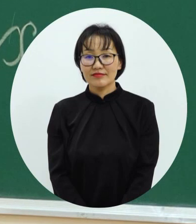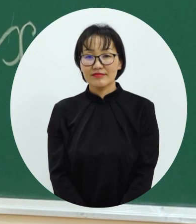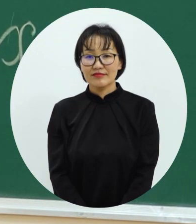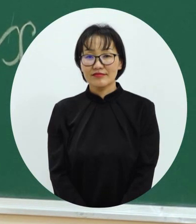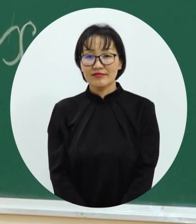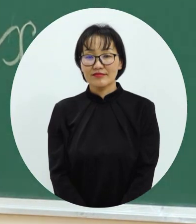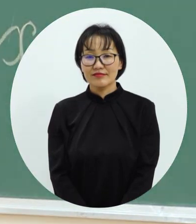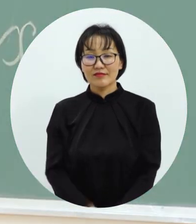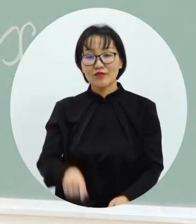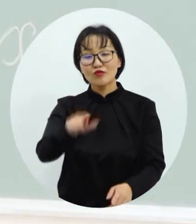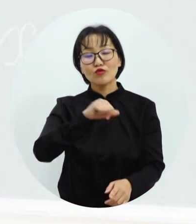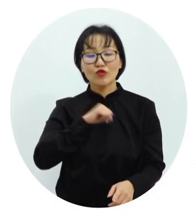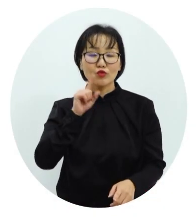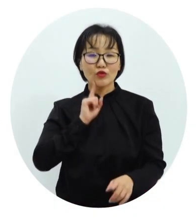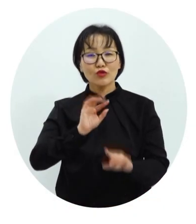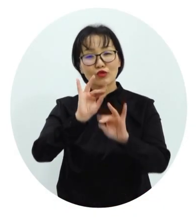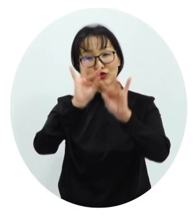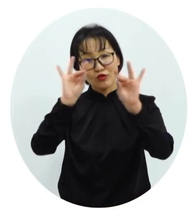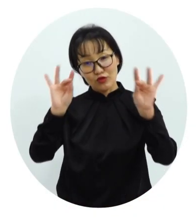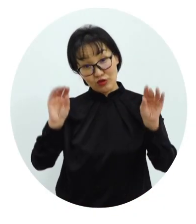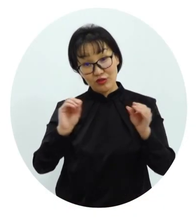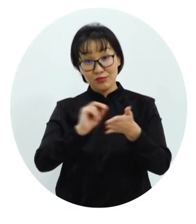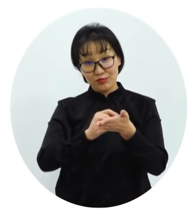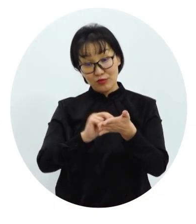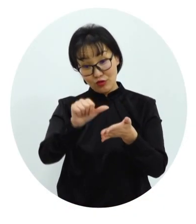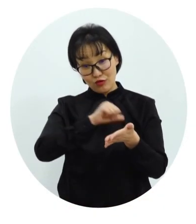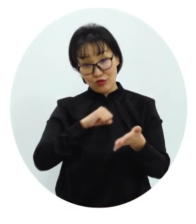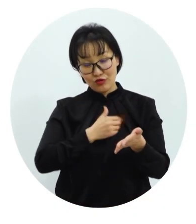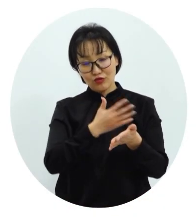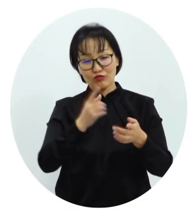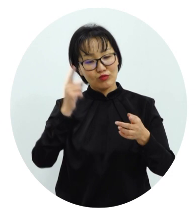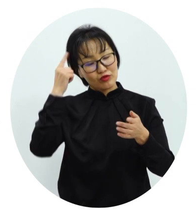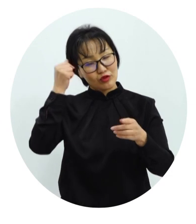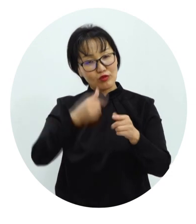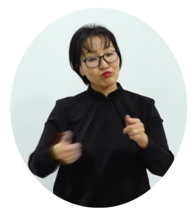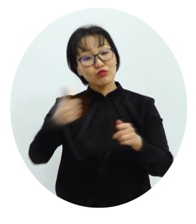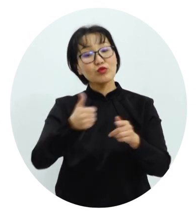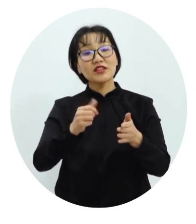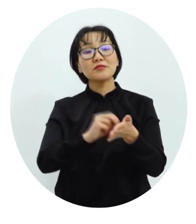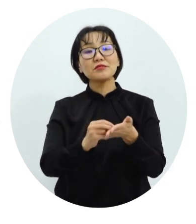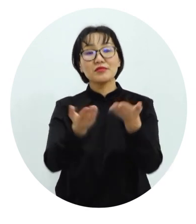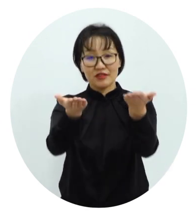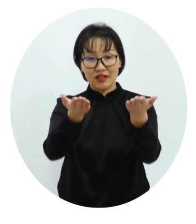За гих мичлэнгээр хүүхдүүд маань өөрсдөө илэрлүүдэд гүцээгээд бичээрэй.